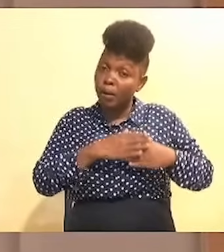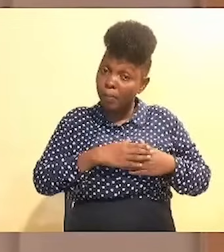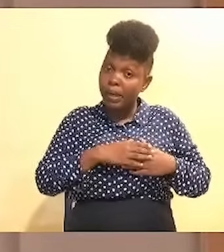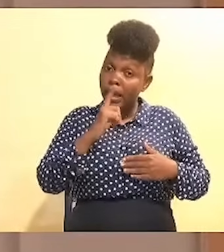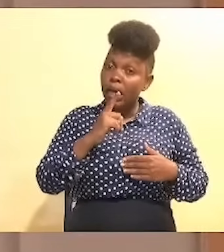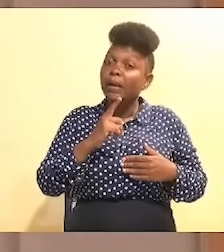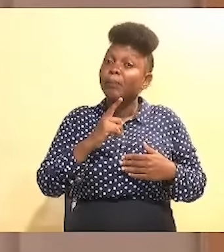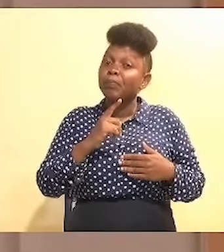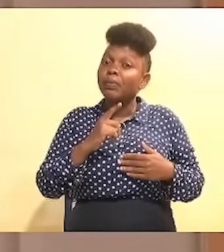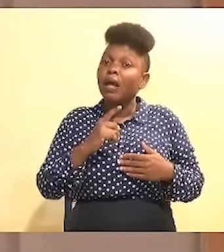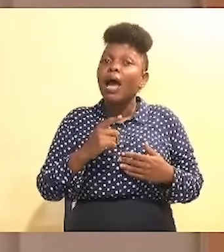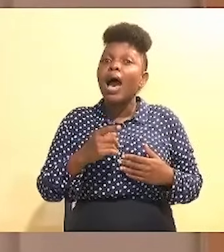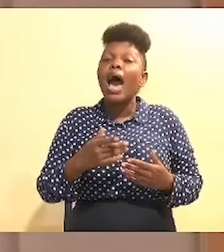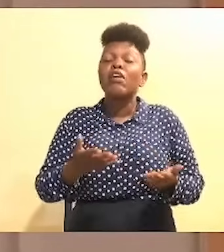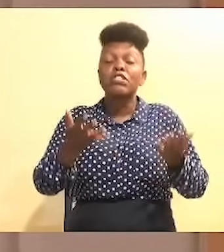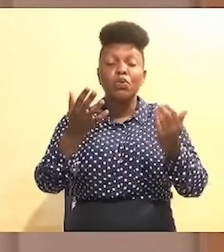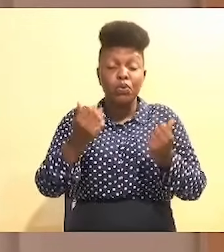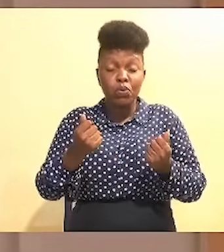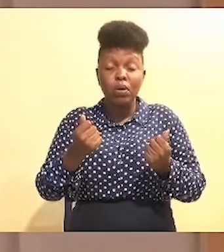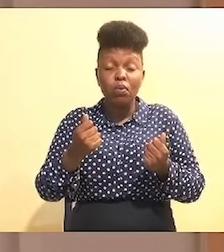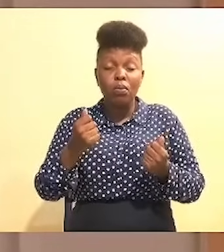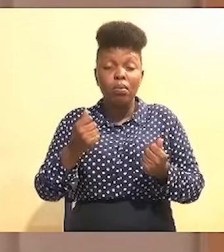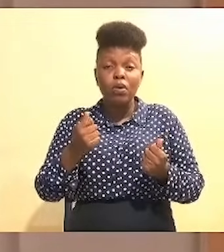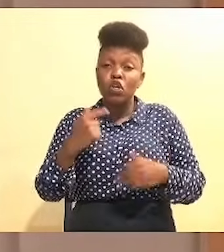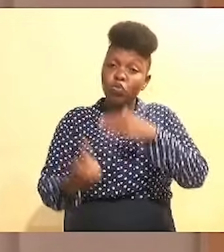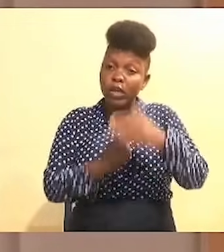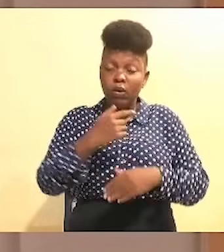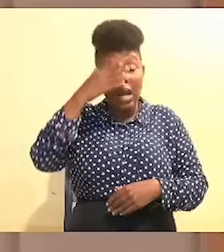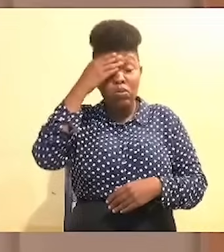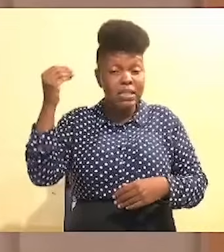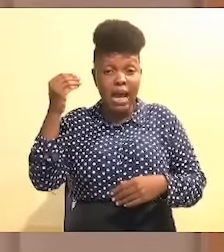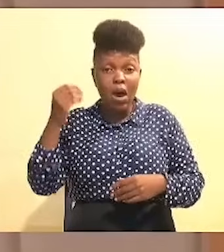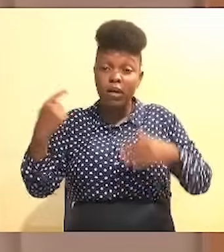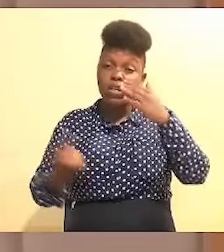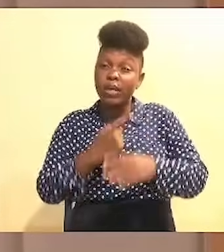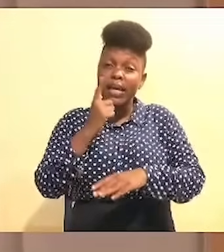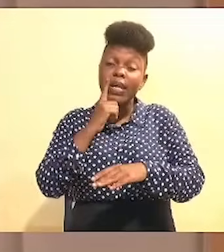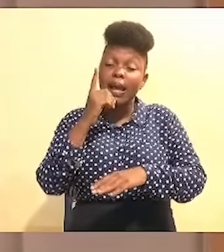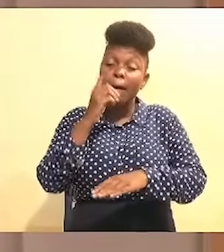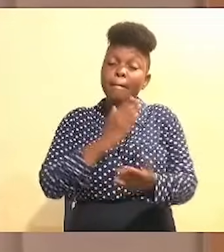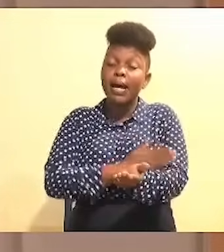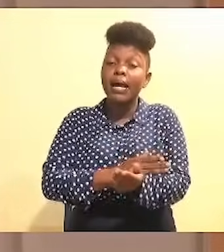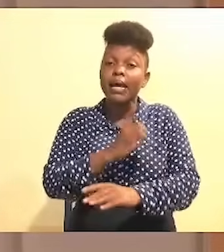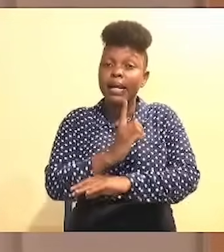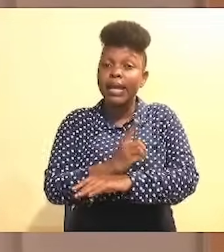kwamba anapendwa, lakini tukio la kusahau linatokea kila baada ya dakika 10 hadi 15